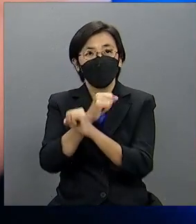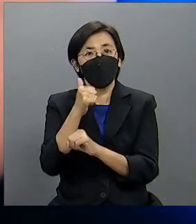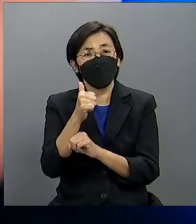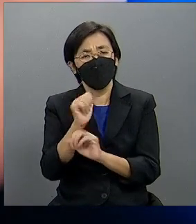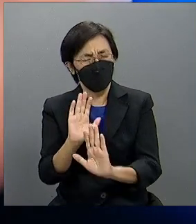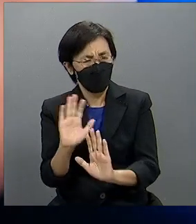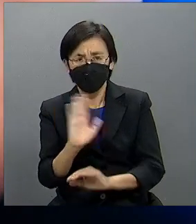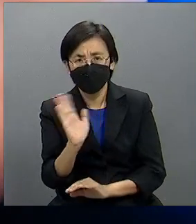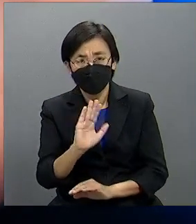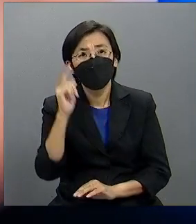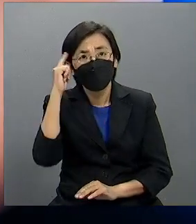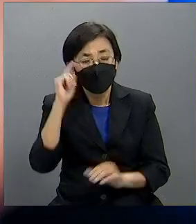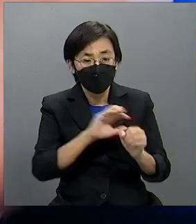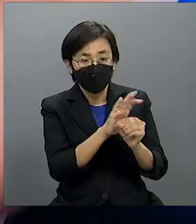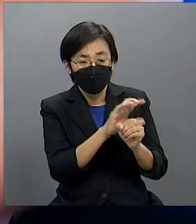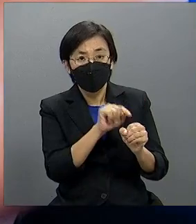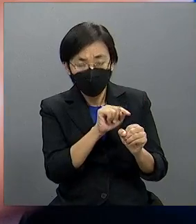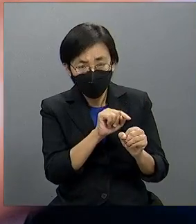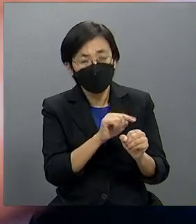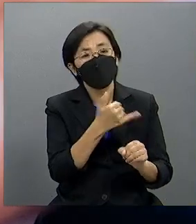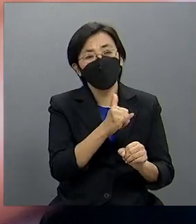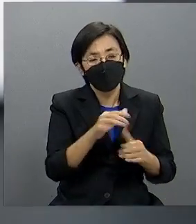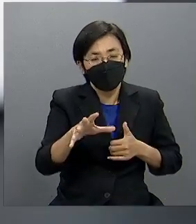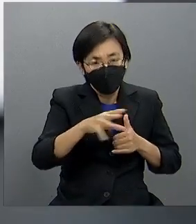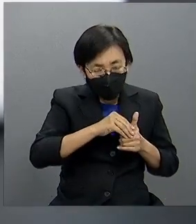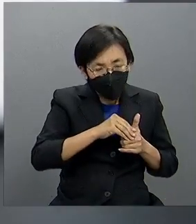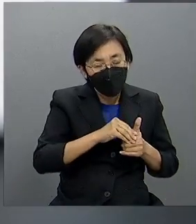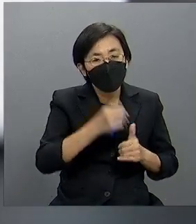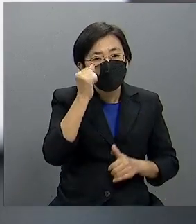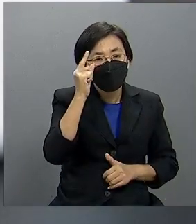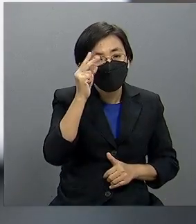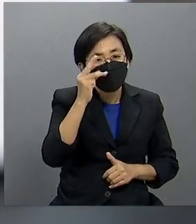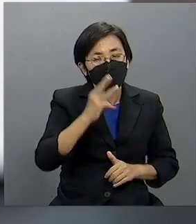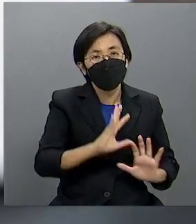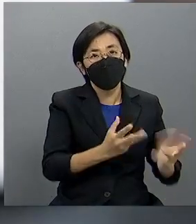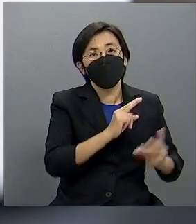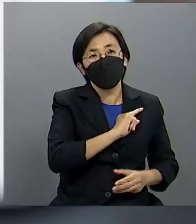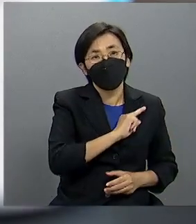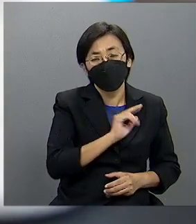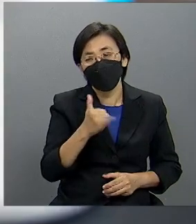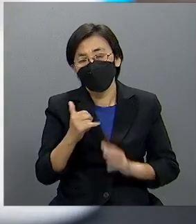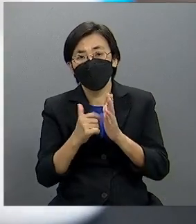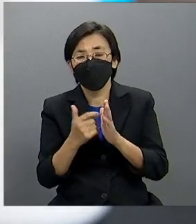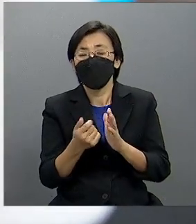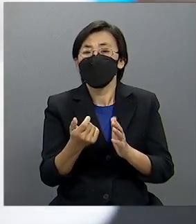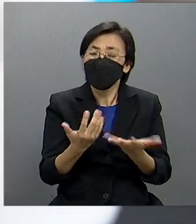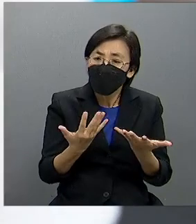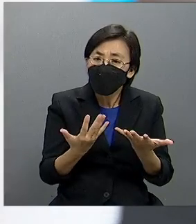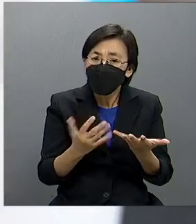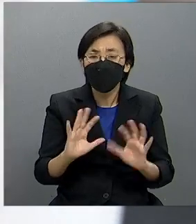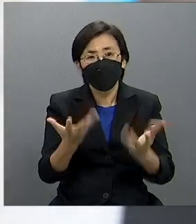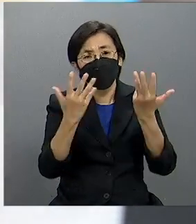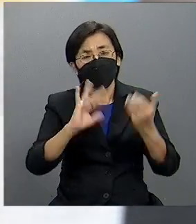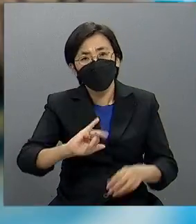ควิดเนี่ยส่วนหนึ่งมันหายเองเพราะการที่เราให้ยาไปใหม่ๆบางคนหายบางคนดีเนี่ยปรากฏว่าเขาหลังจากมีการใ